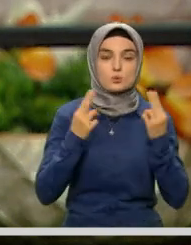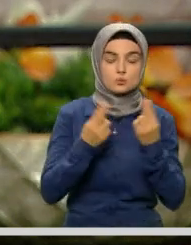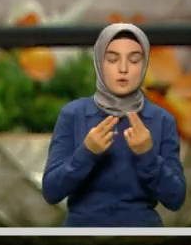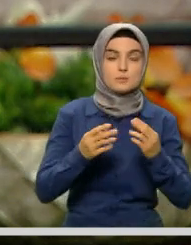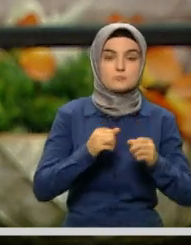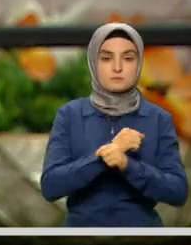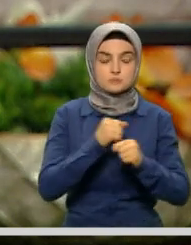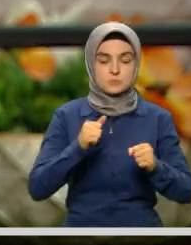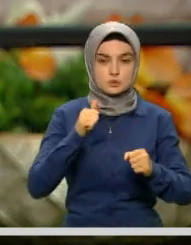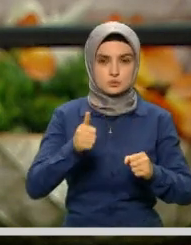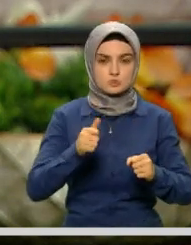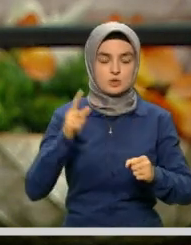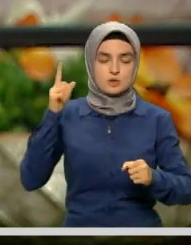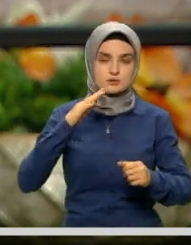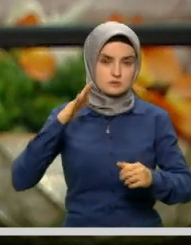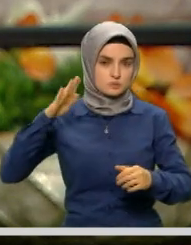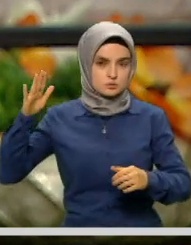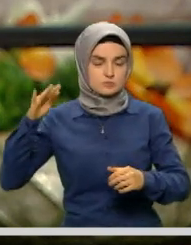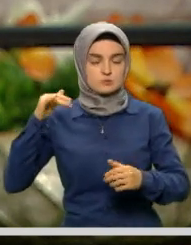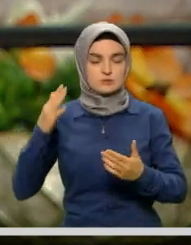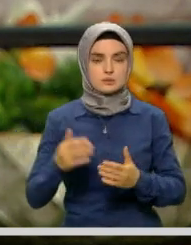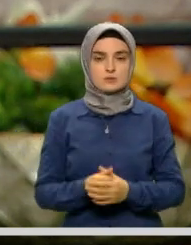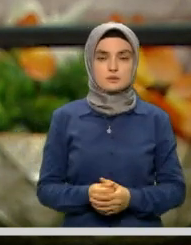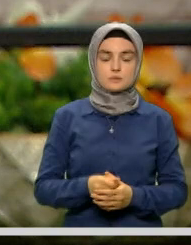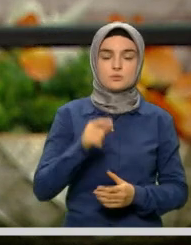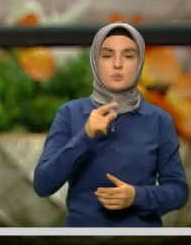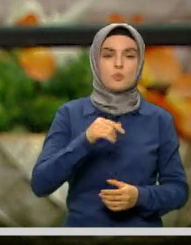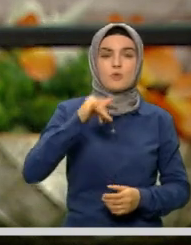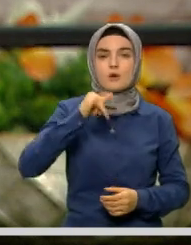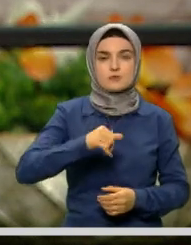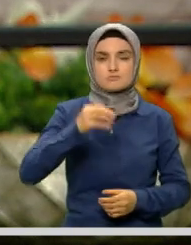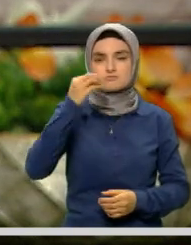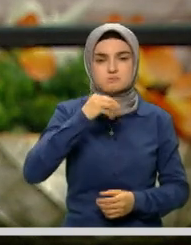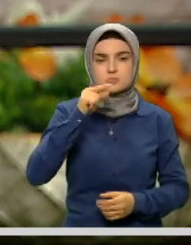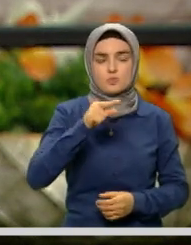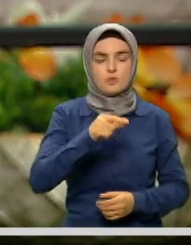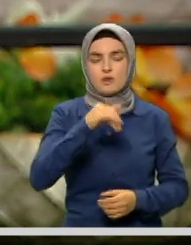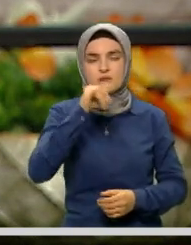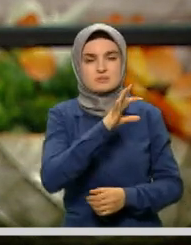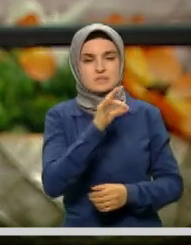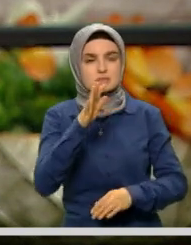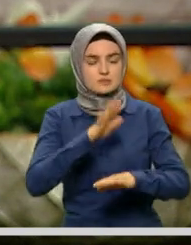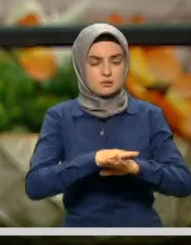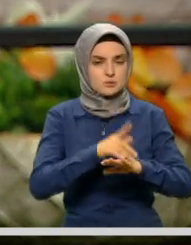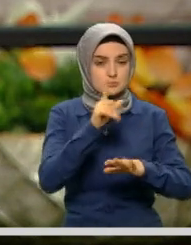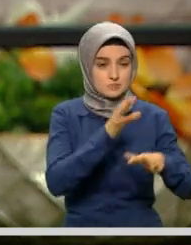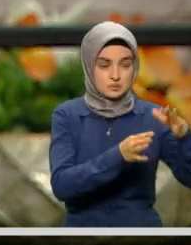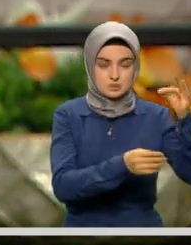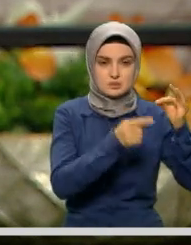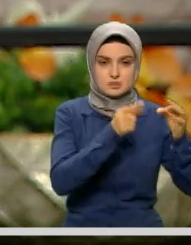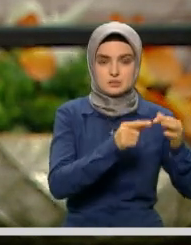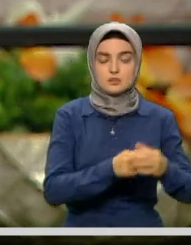çıkar. İşte ona küfretmiş, onun hakkını yemiş, ona haksızlık yapmış bir kişi